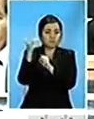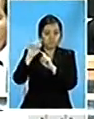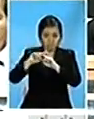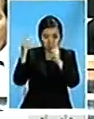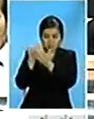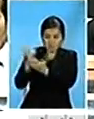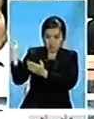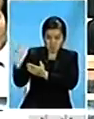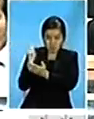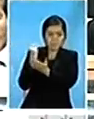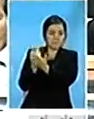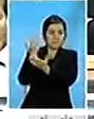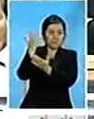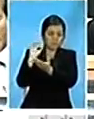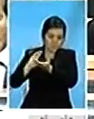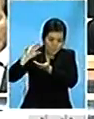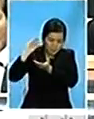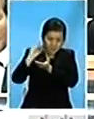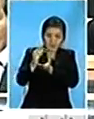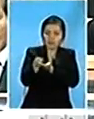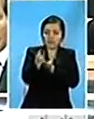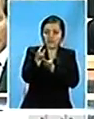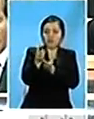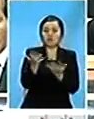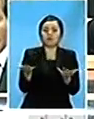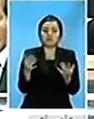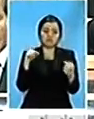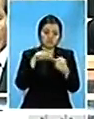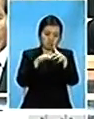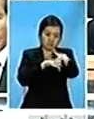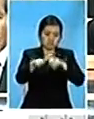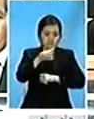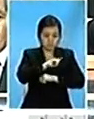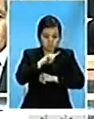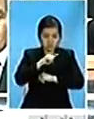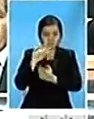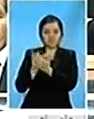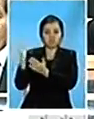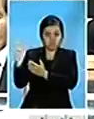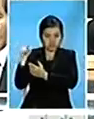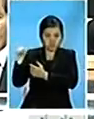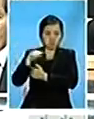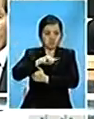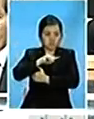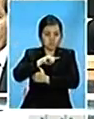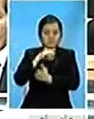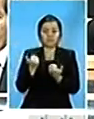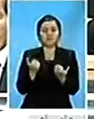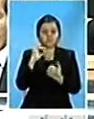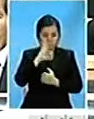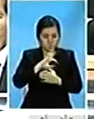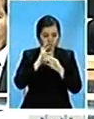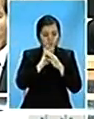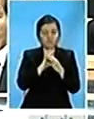าที่ต้องทำให้คนไทยทุกคนมีภาระต้องใช้หนี้เหตุที่ผมต้องเป็นห่วงก็เพ